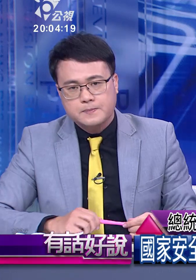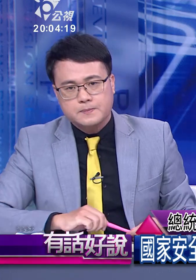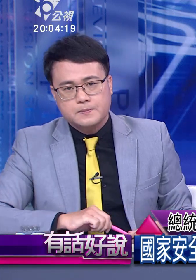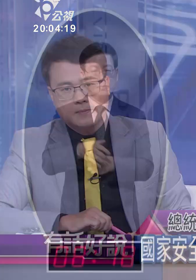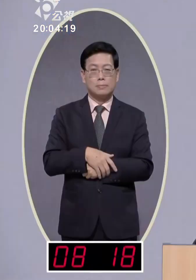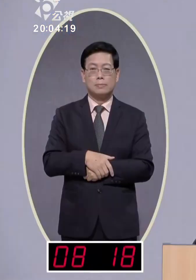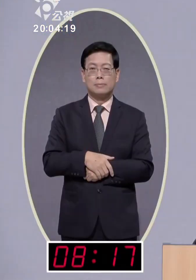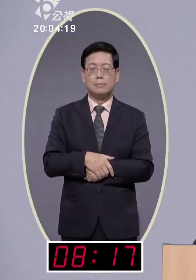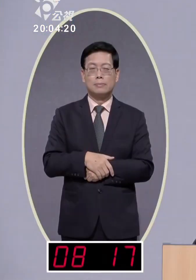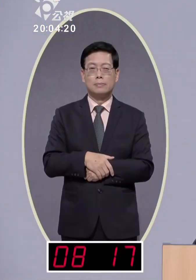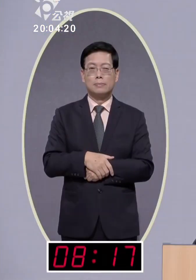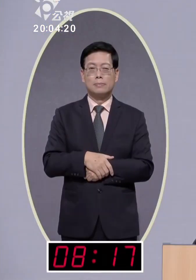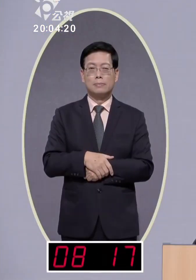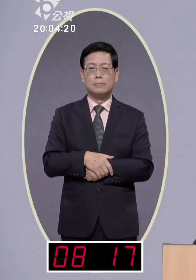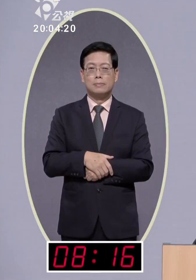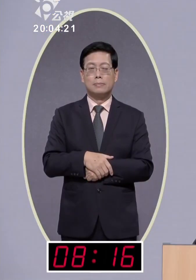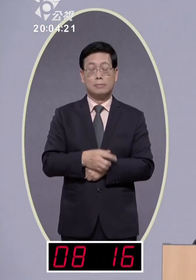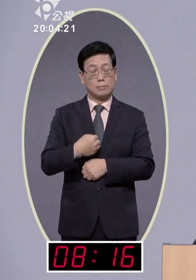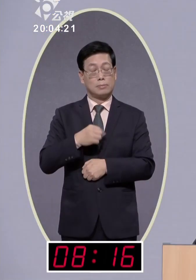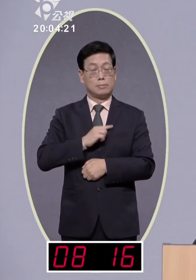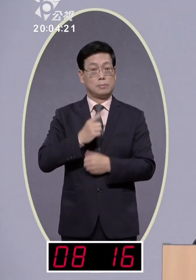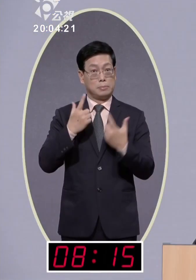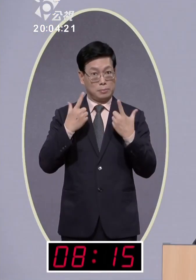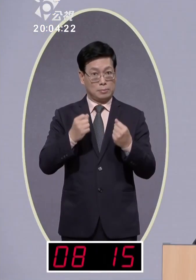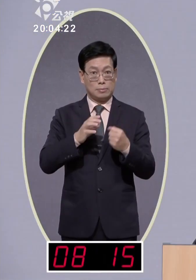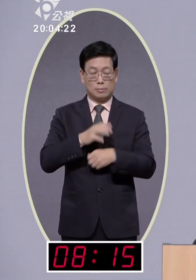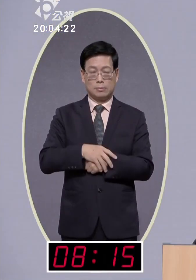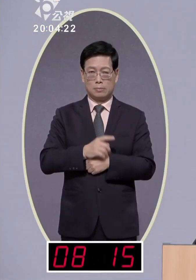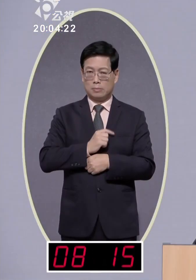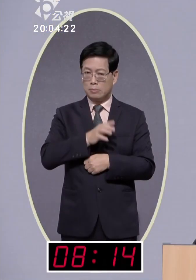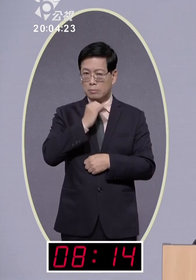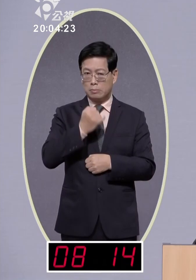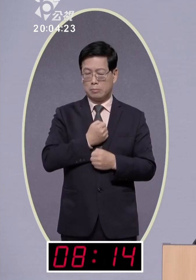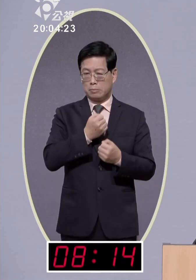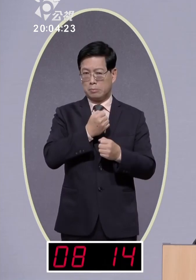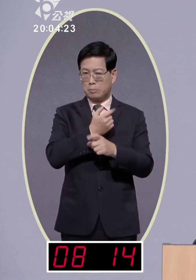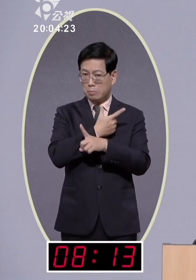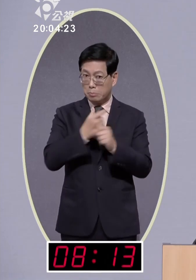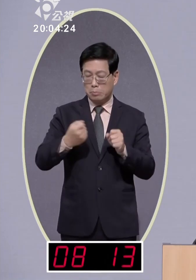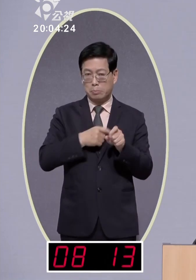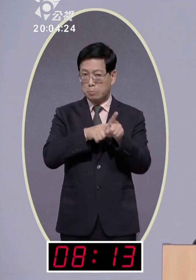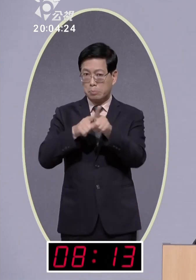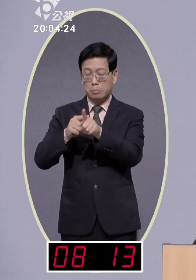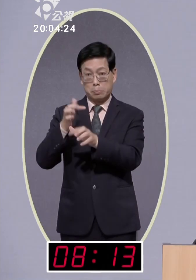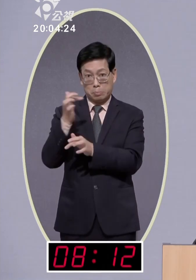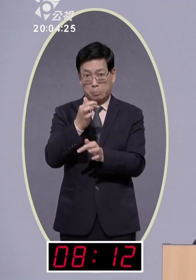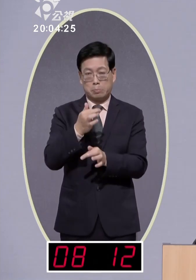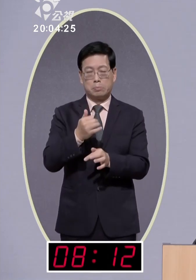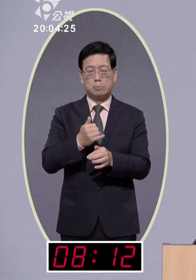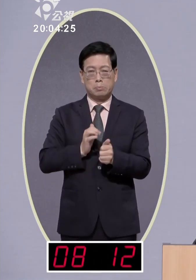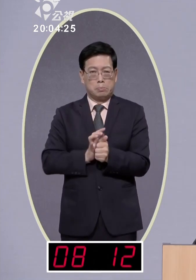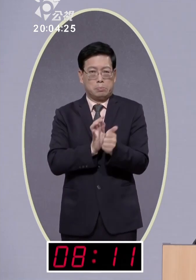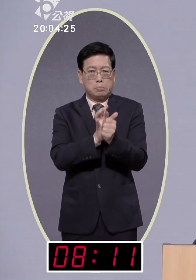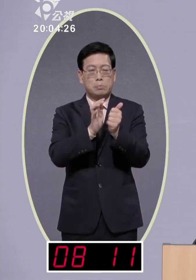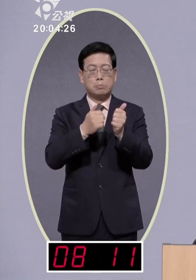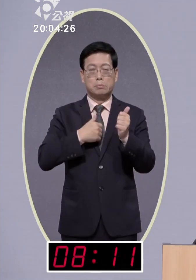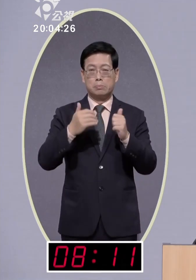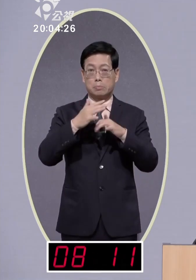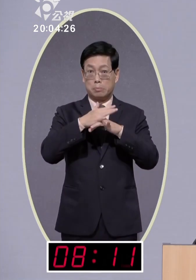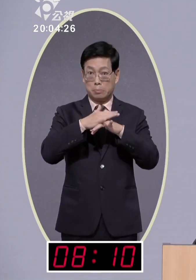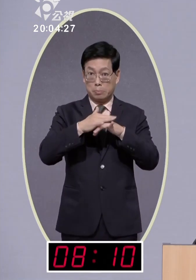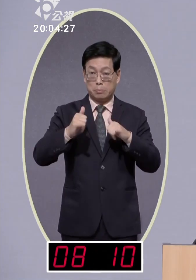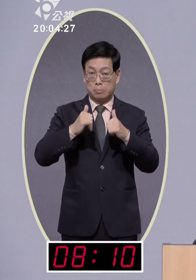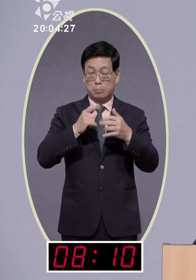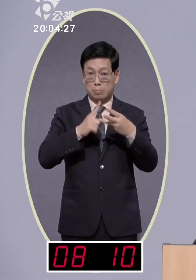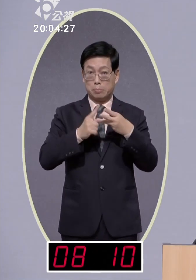点。 我是一个身体力行来推动民族